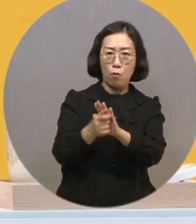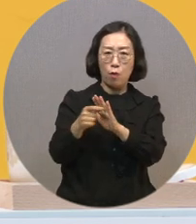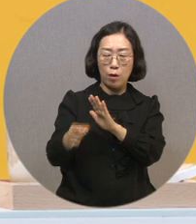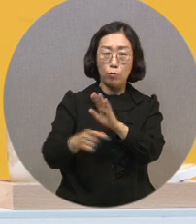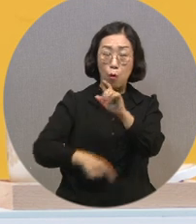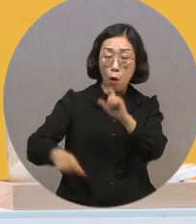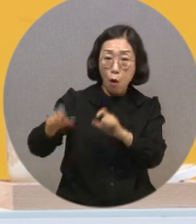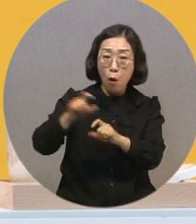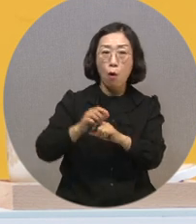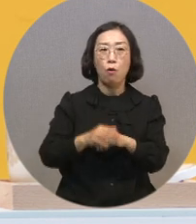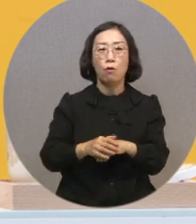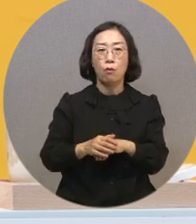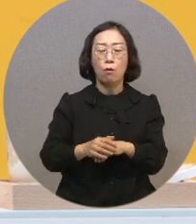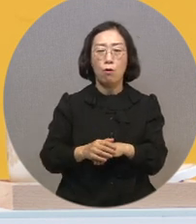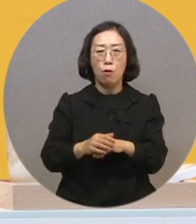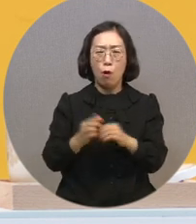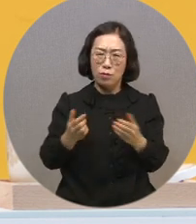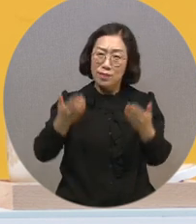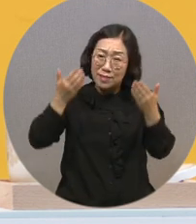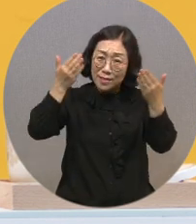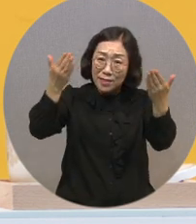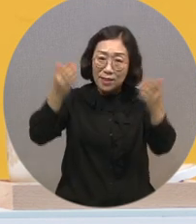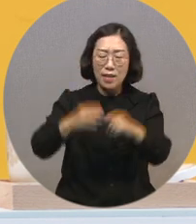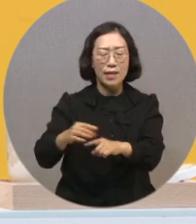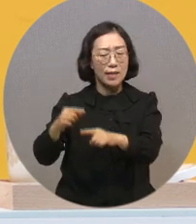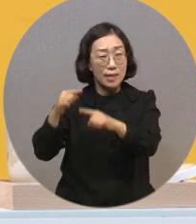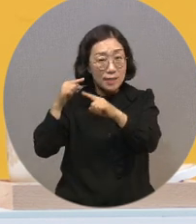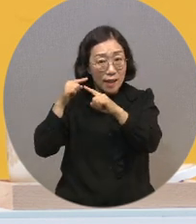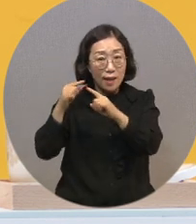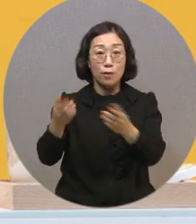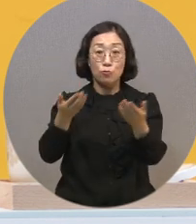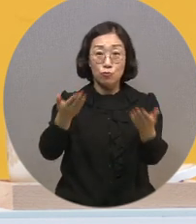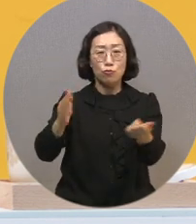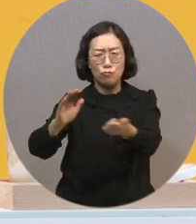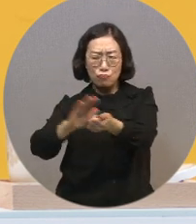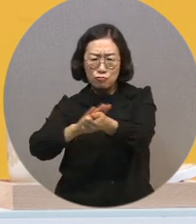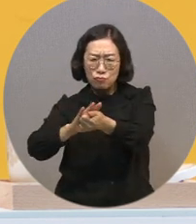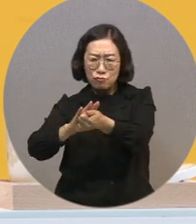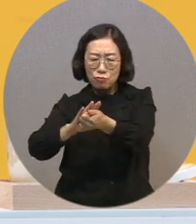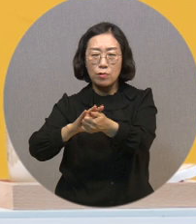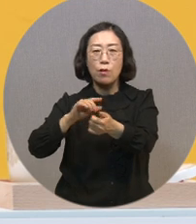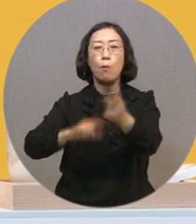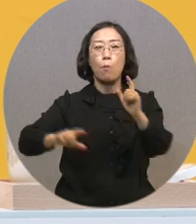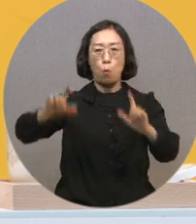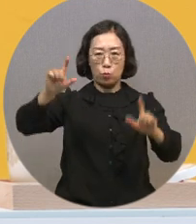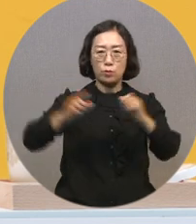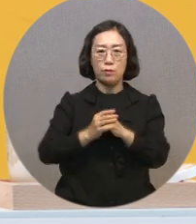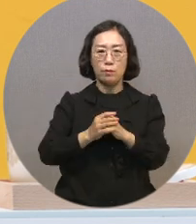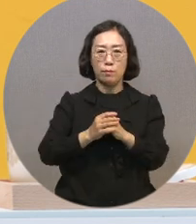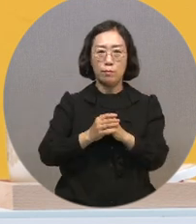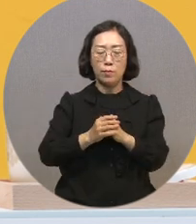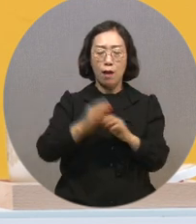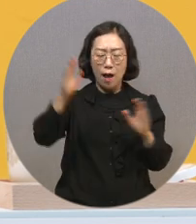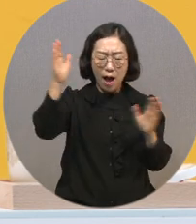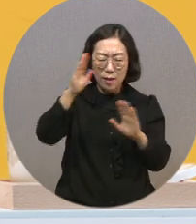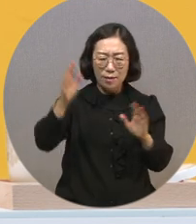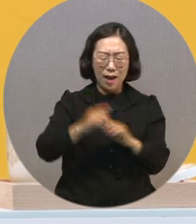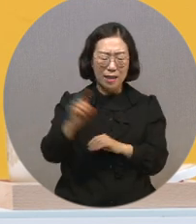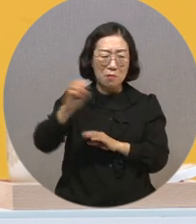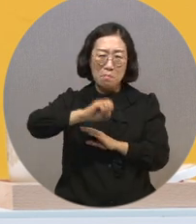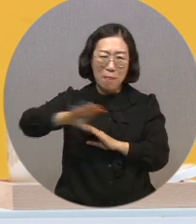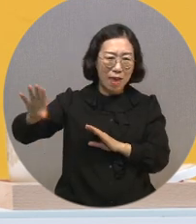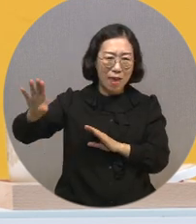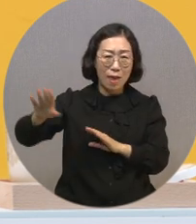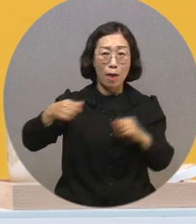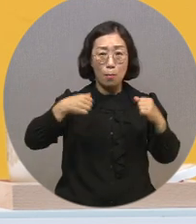많은 것을 또 헌신하고 희생하는 그런 자세에서 우리 한 아이도 포기하지